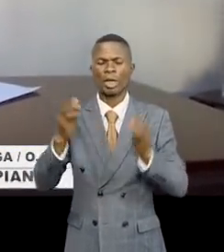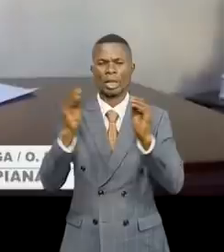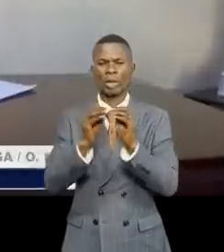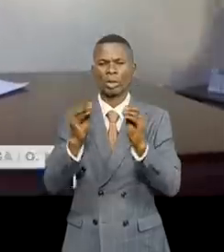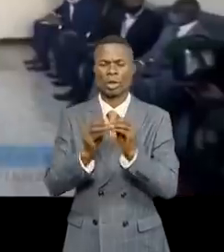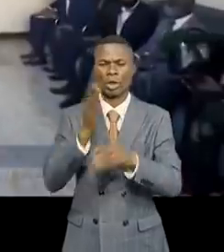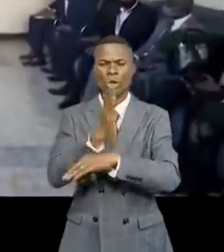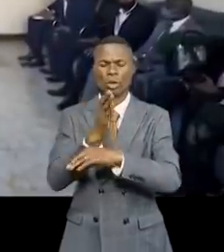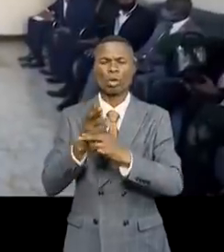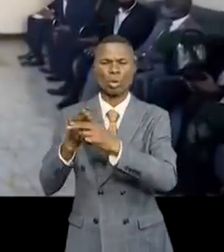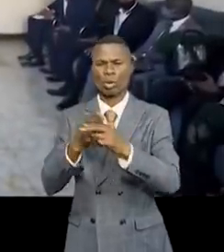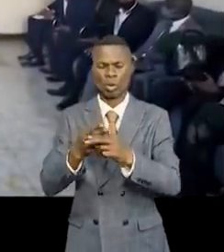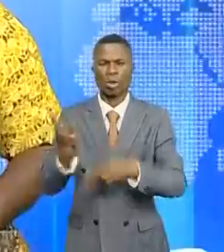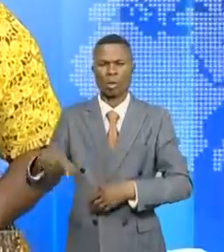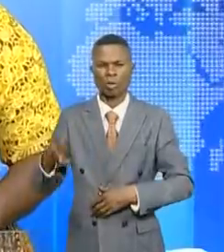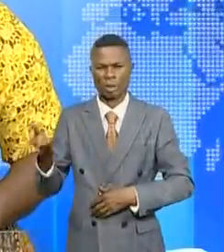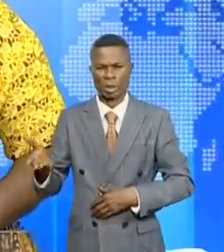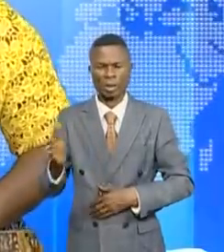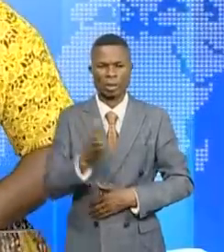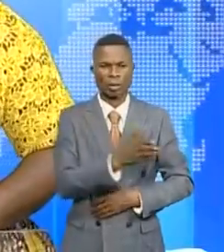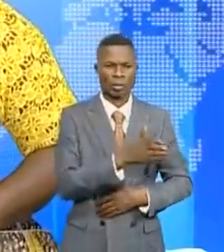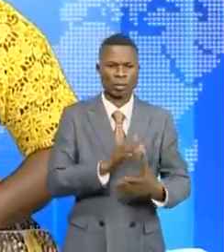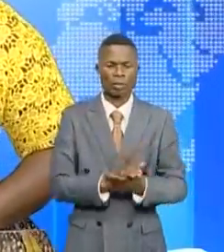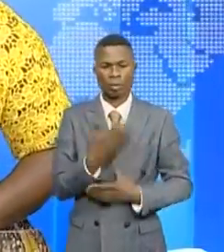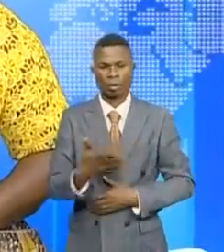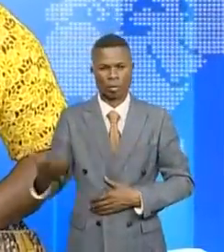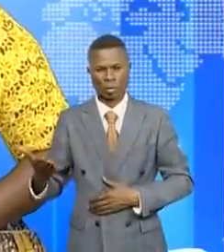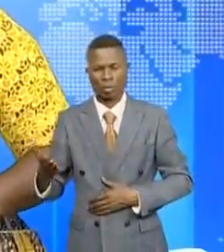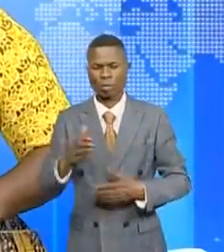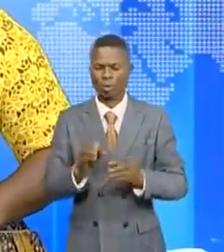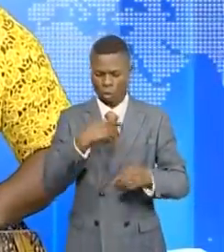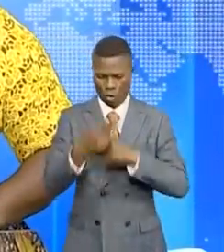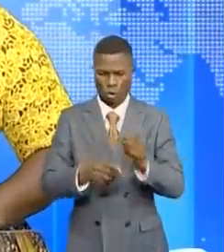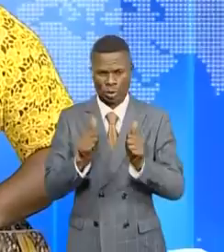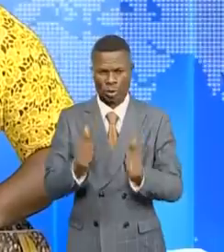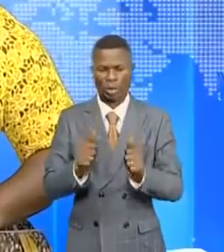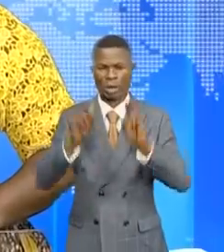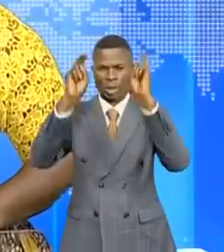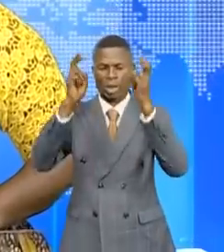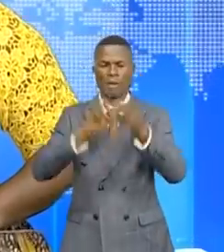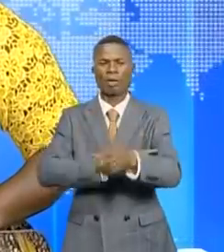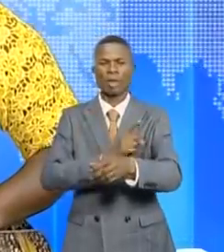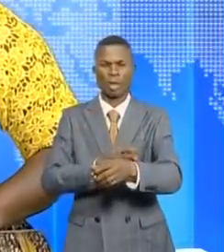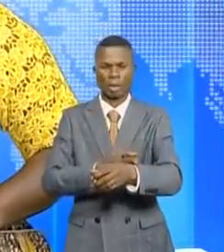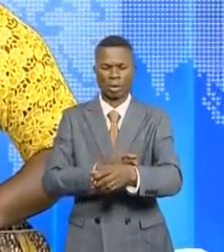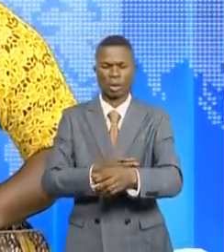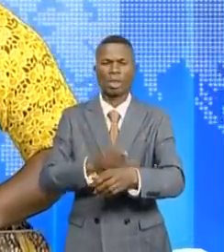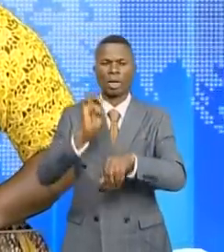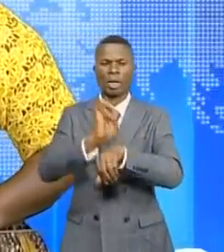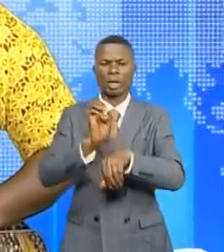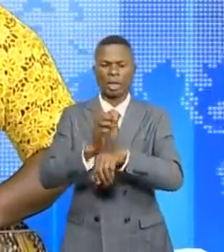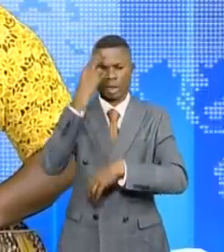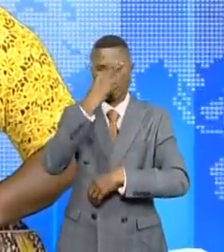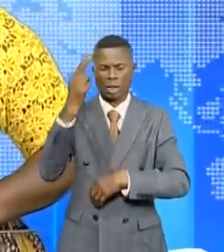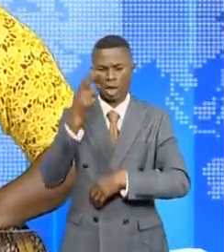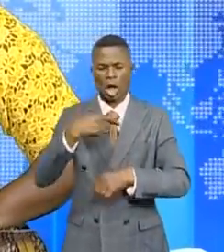réunion du Conseil de sécurité provinciale. Les choses rentrent dans l'ordre dans la ville de Goma. Caritas a lancé sur place